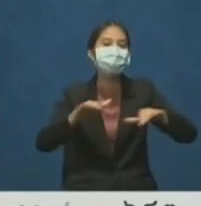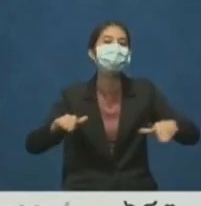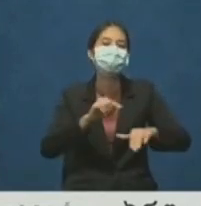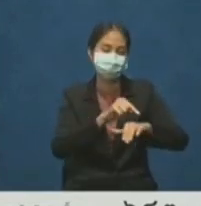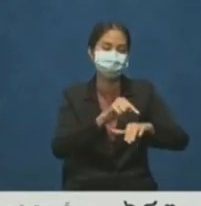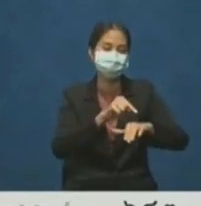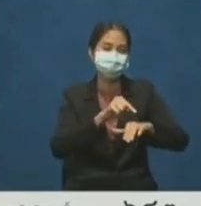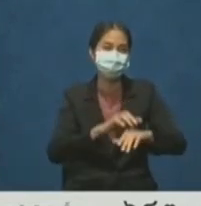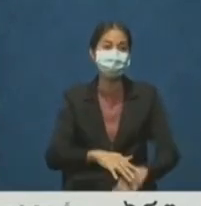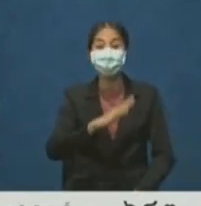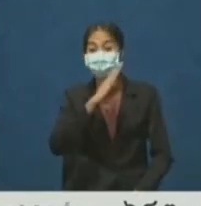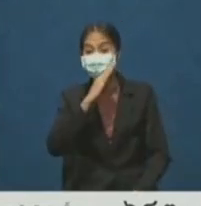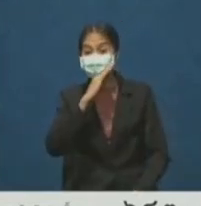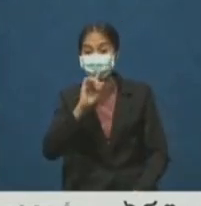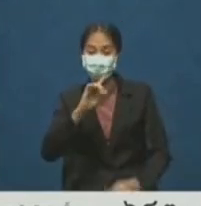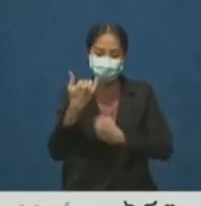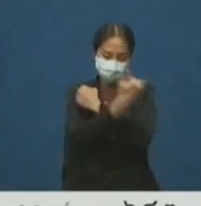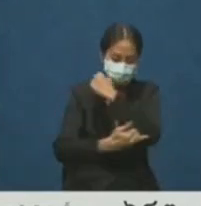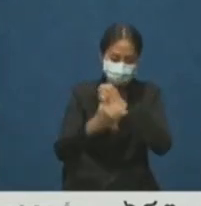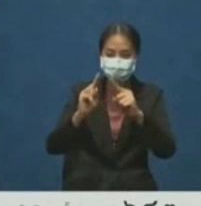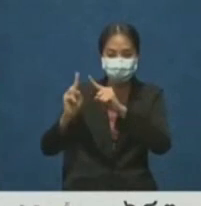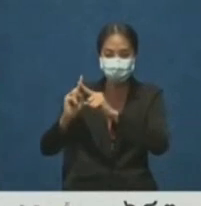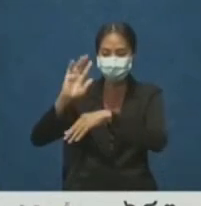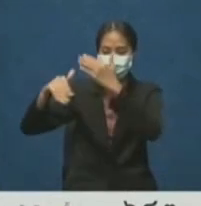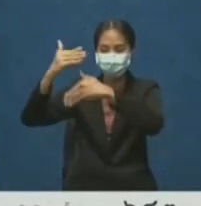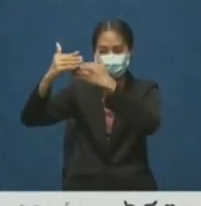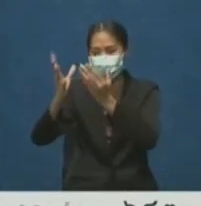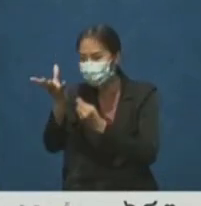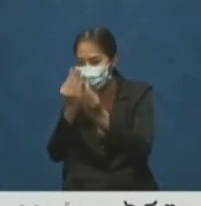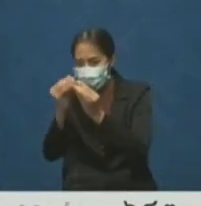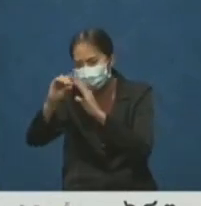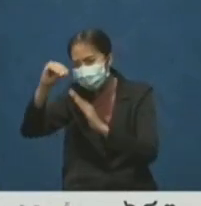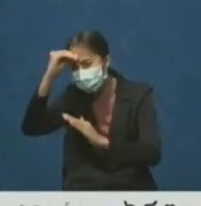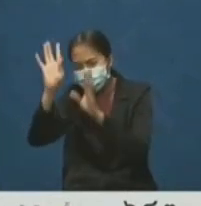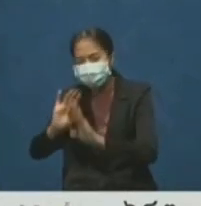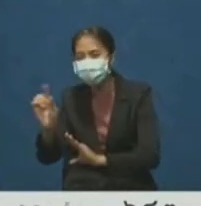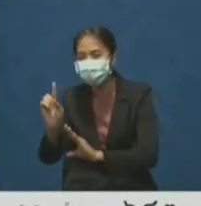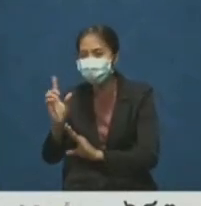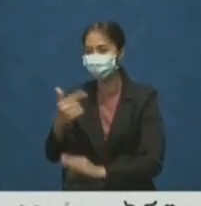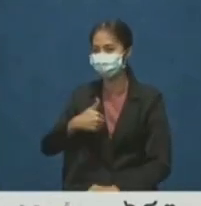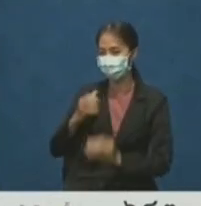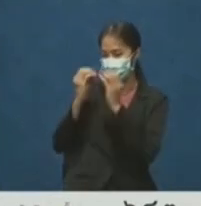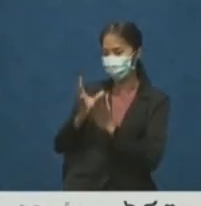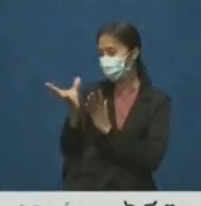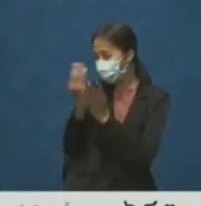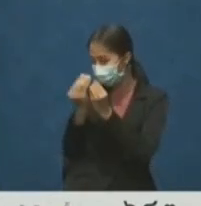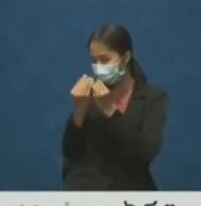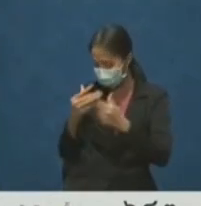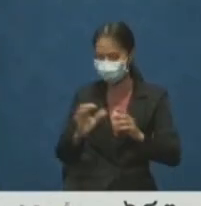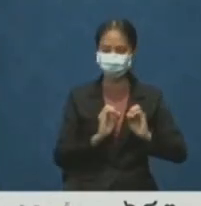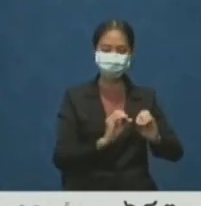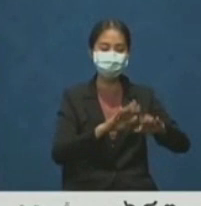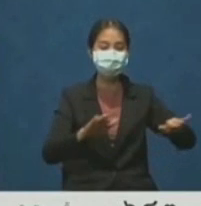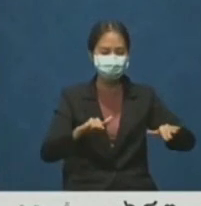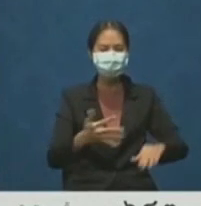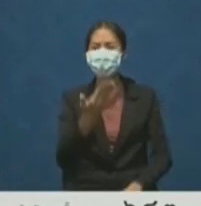น globalization ไปที่ประเทศที่เขาพัฒนาแล้วเขาศึกษาเรียนรู้กันยังไงทำไมผู้ปก